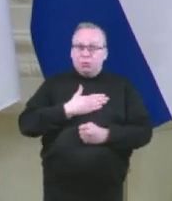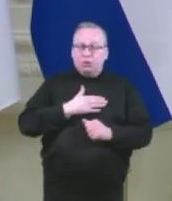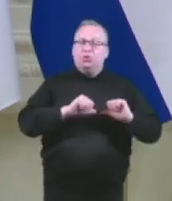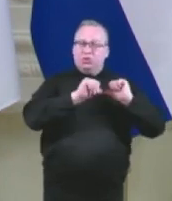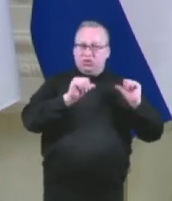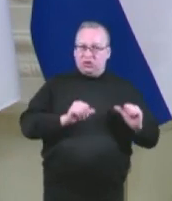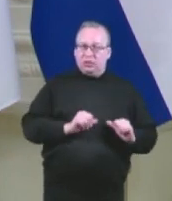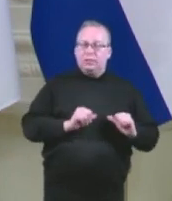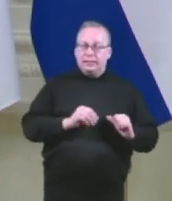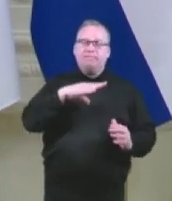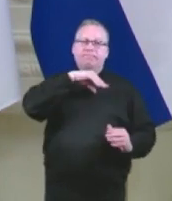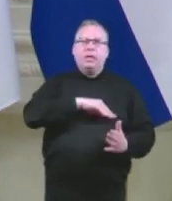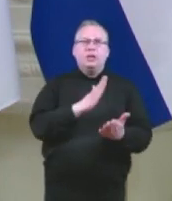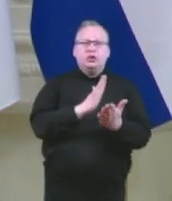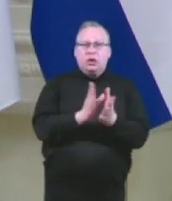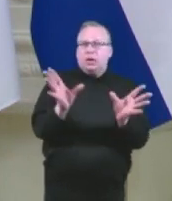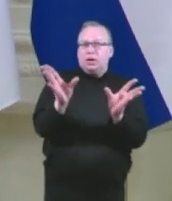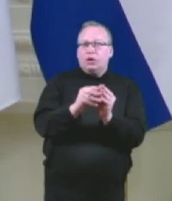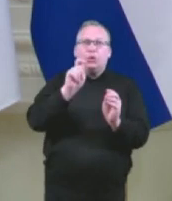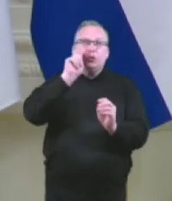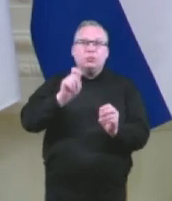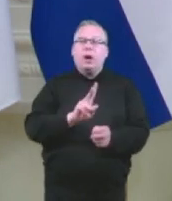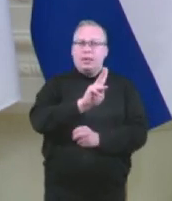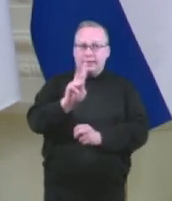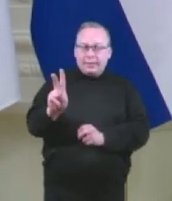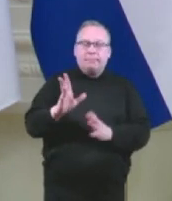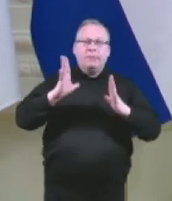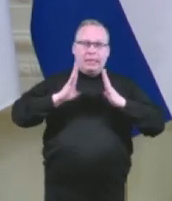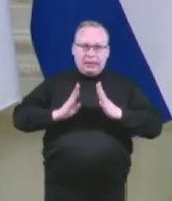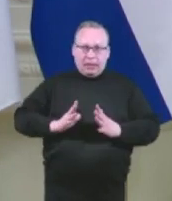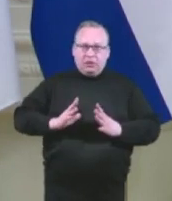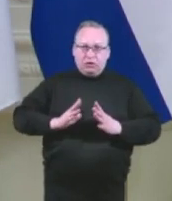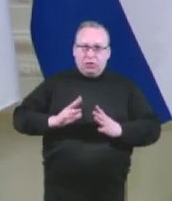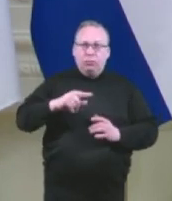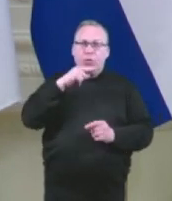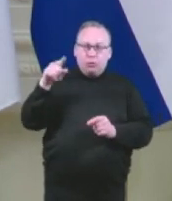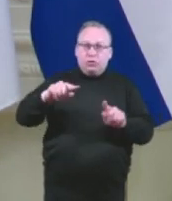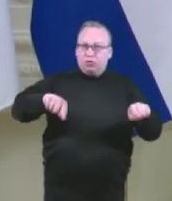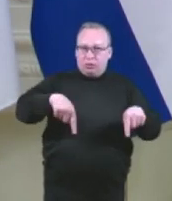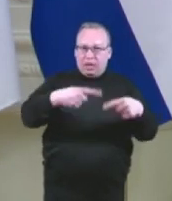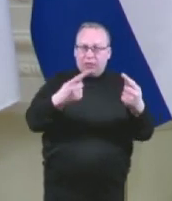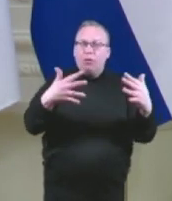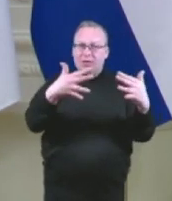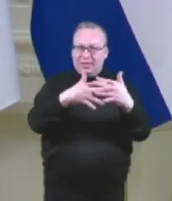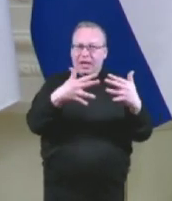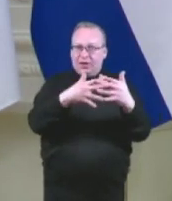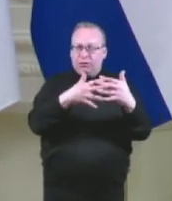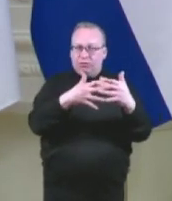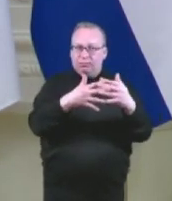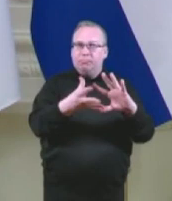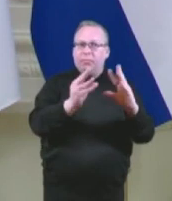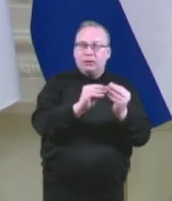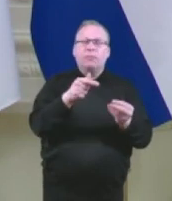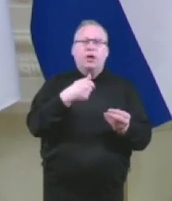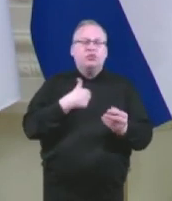visais ukrainiečiais, kurie kenčia nuo Rusijos sukelto karo pasekmių. Aš itin gerbiu juos už